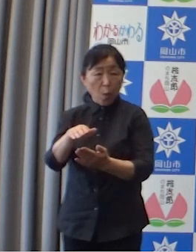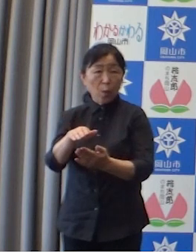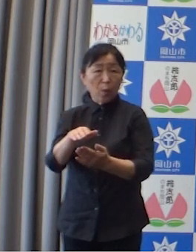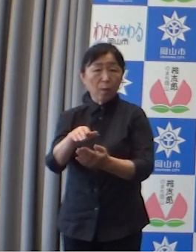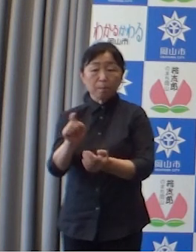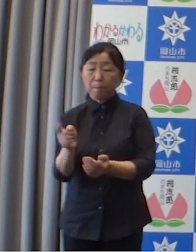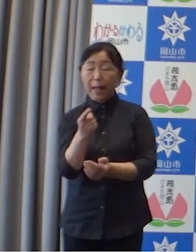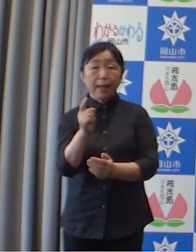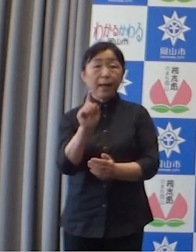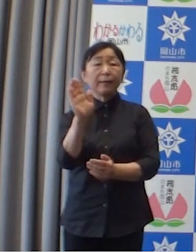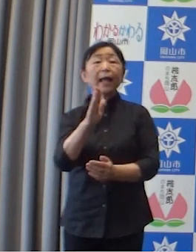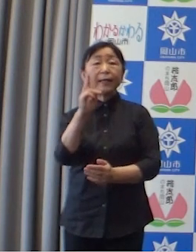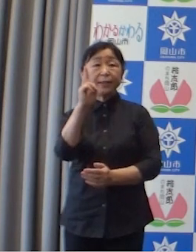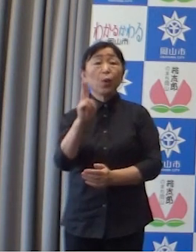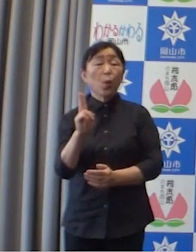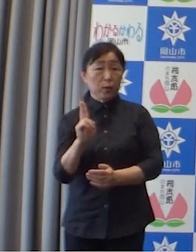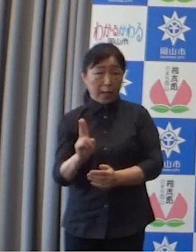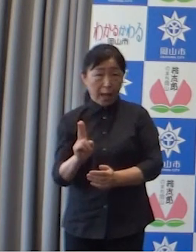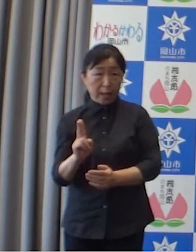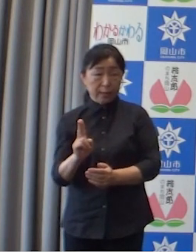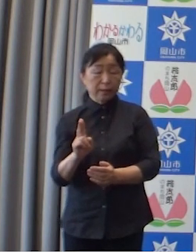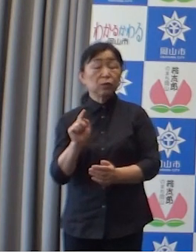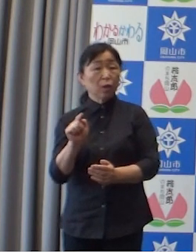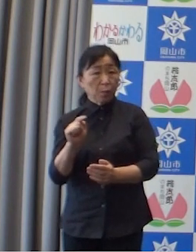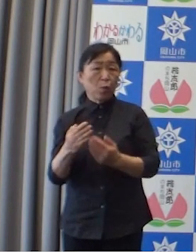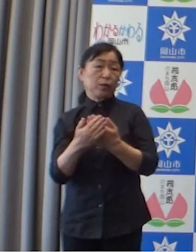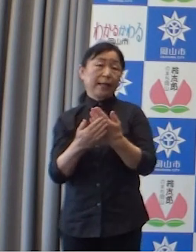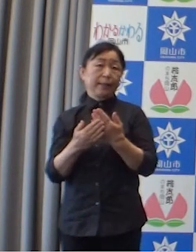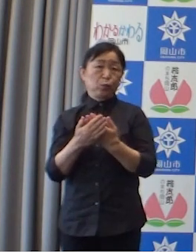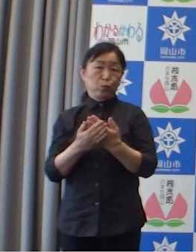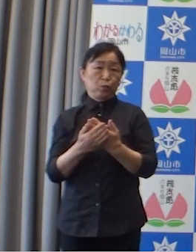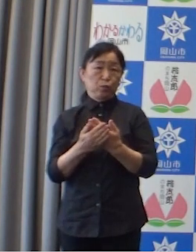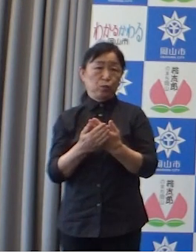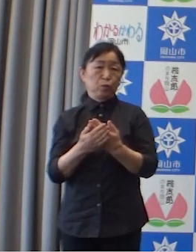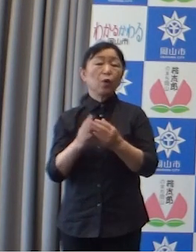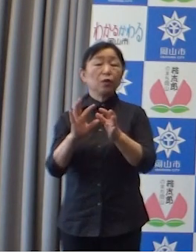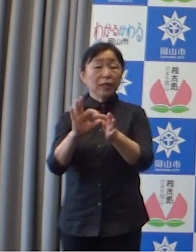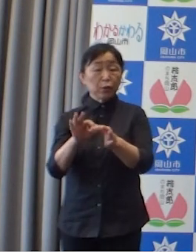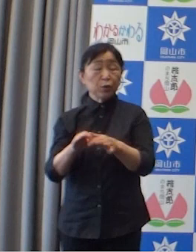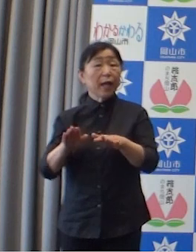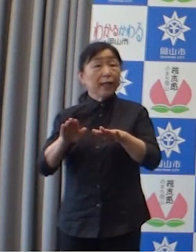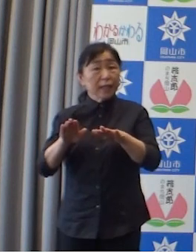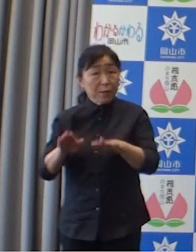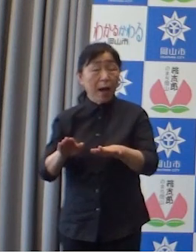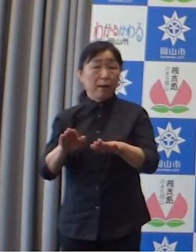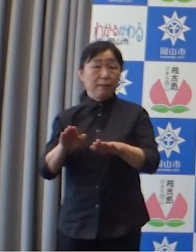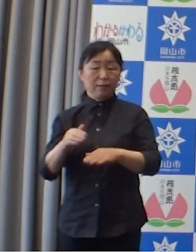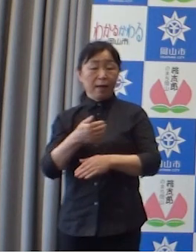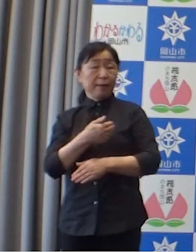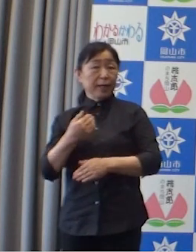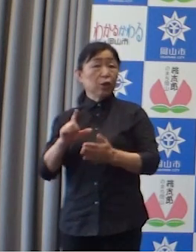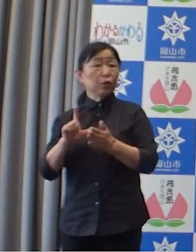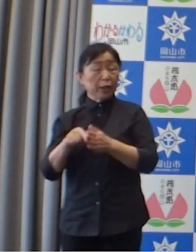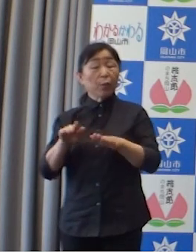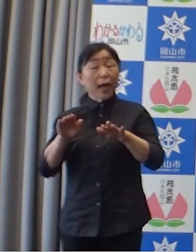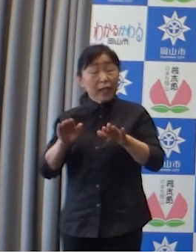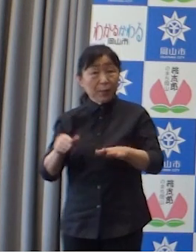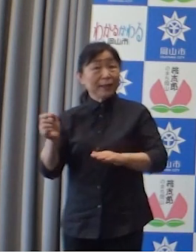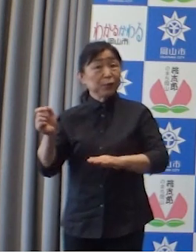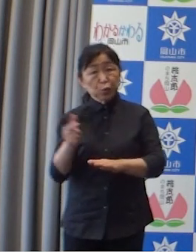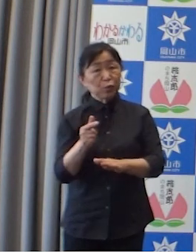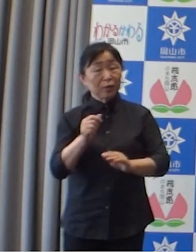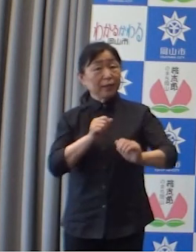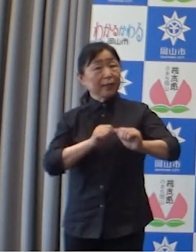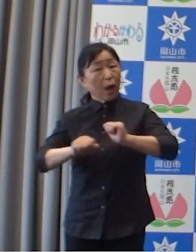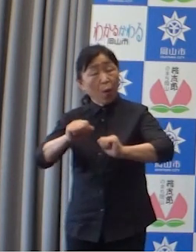っていうのも一つの大きな要素でありますから、早めに、今やれるのであればそうすぐ